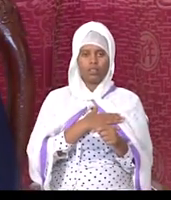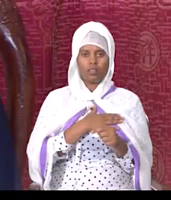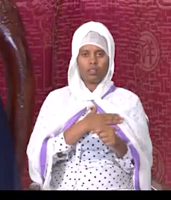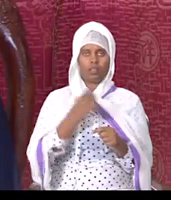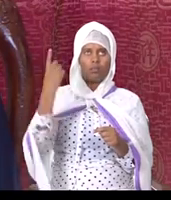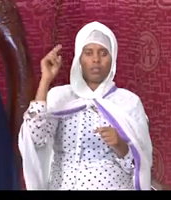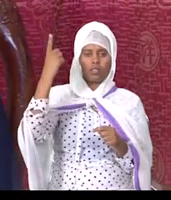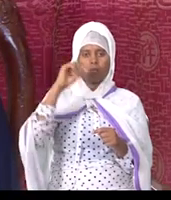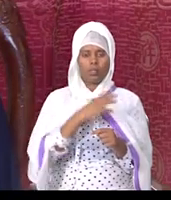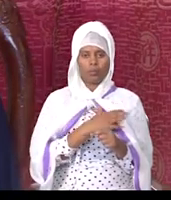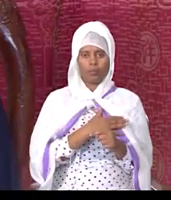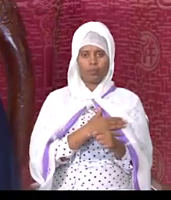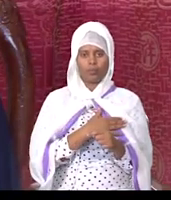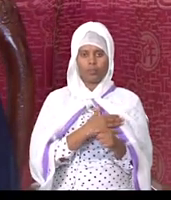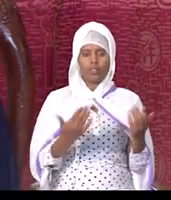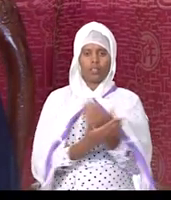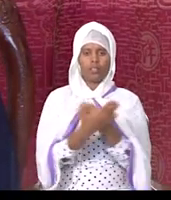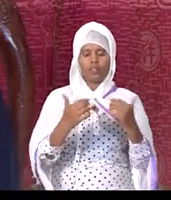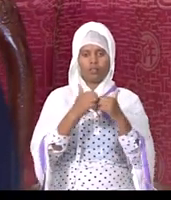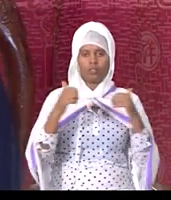املاخنا انك املاخي املاخي